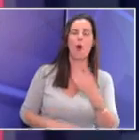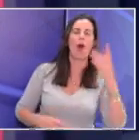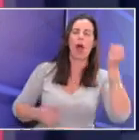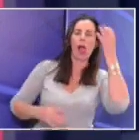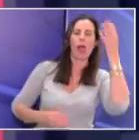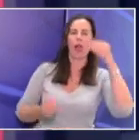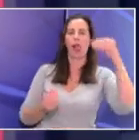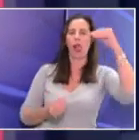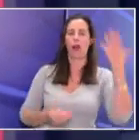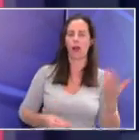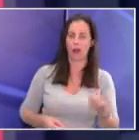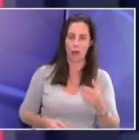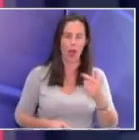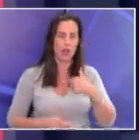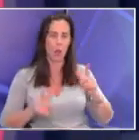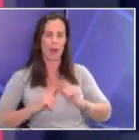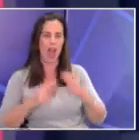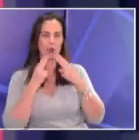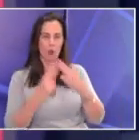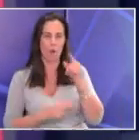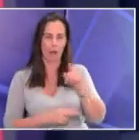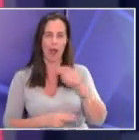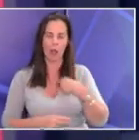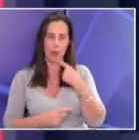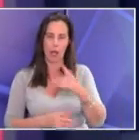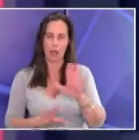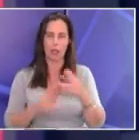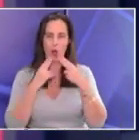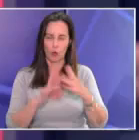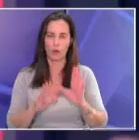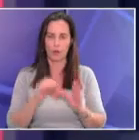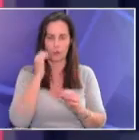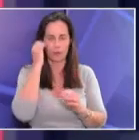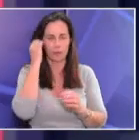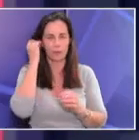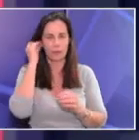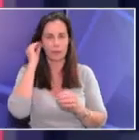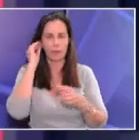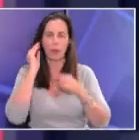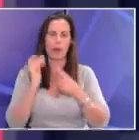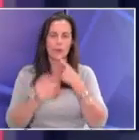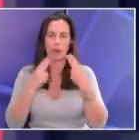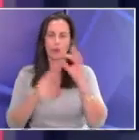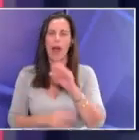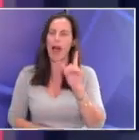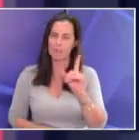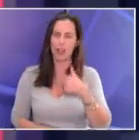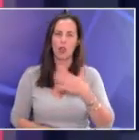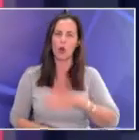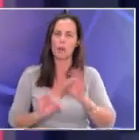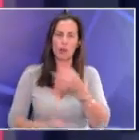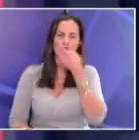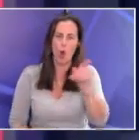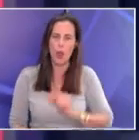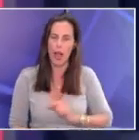המציא אחר כך. אנחנו מחכים לתגובה ממנו, אנחנו נגיד את התגובה, אנחנו מחויבים להוציא את התגובה הזאת, אבל אני רוצה באמת